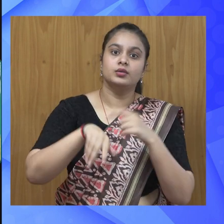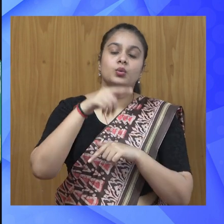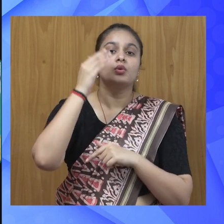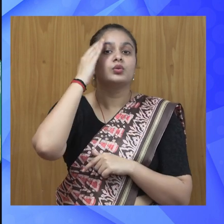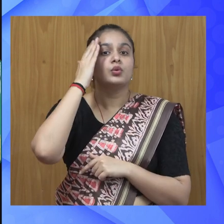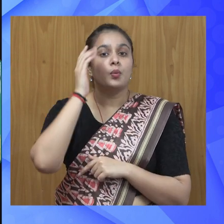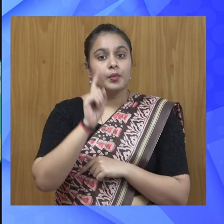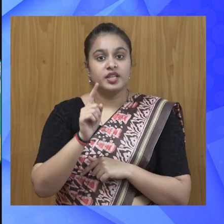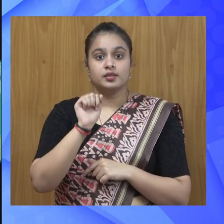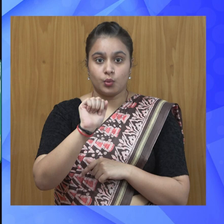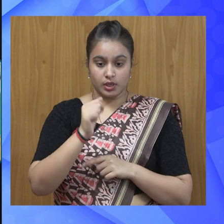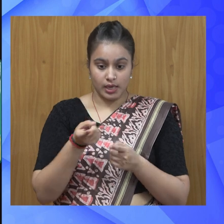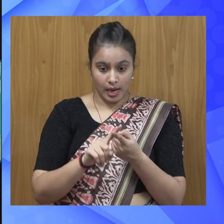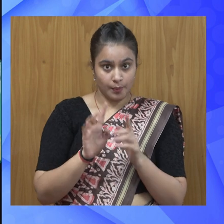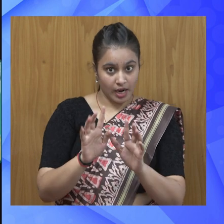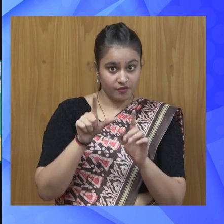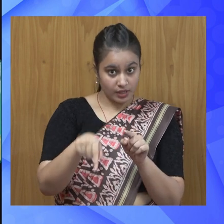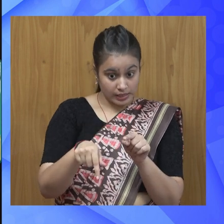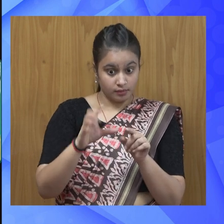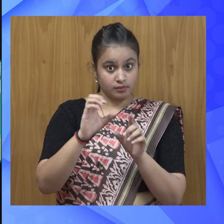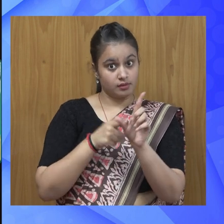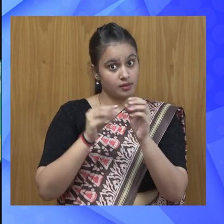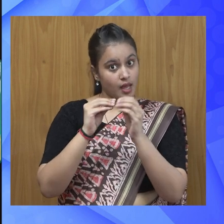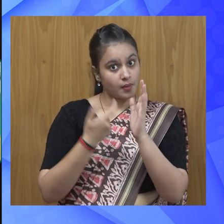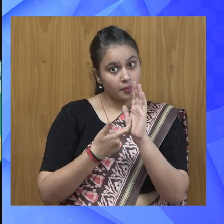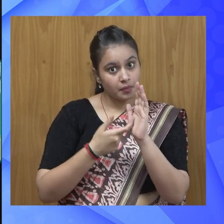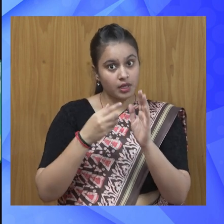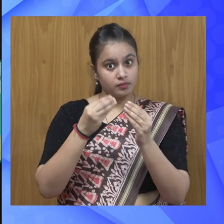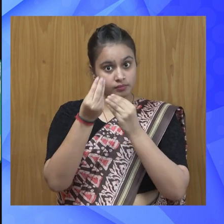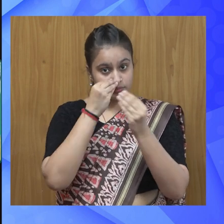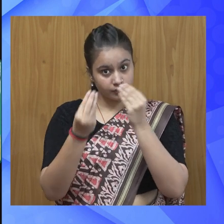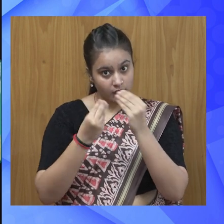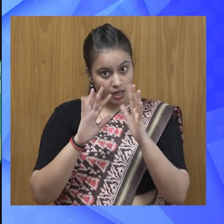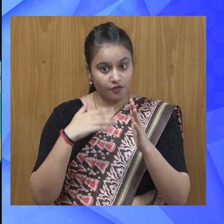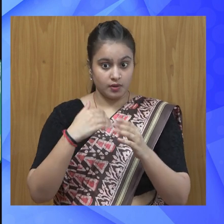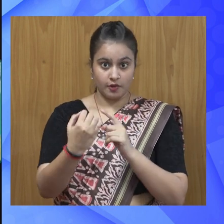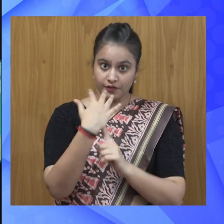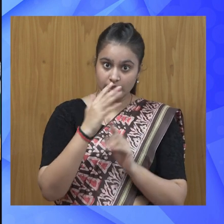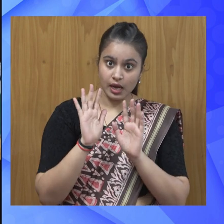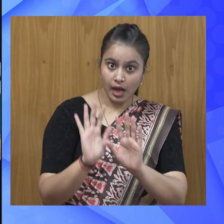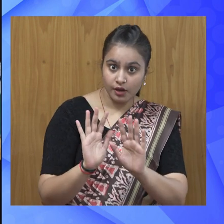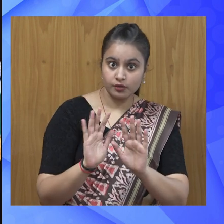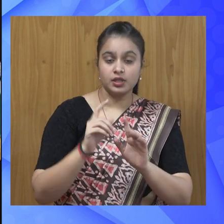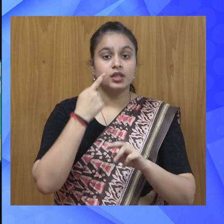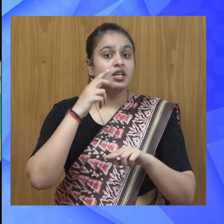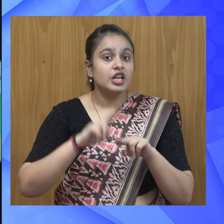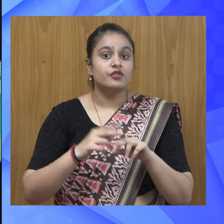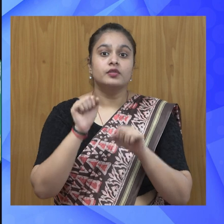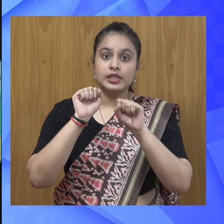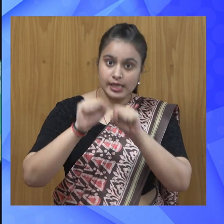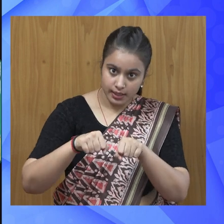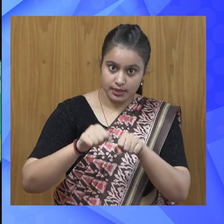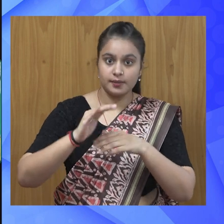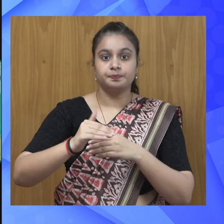कि जो आपके साथ हो रहा है क्या ये साइबर बुलिंग है या स्टॉकिंग है क्या आप इससे अफेक्ट हो रहे हैं तो अगर ऐसा है